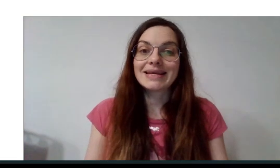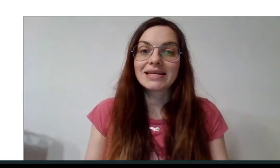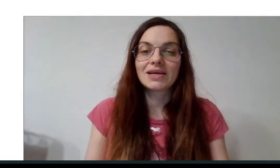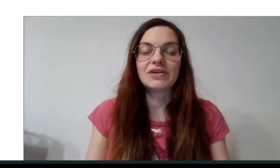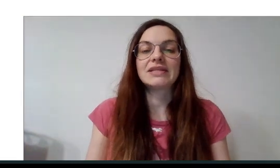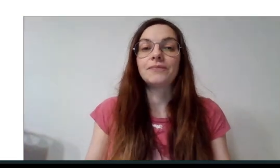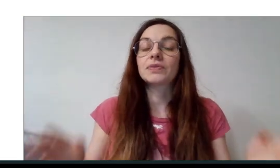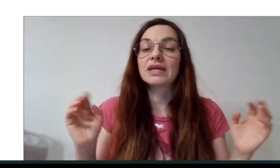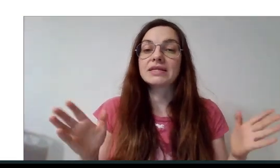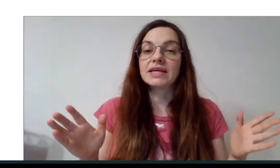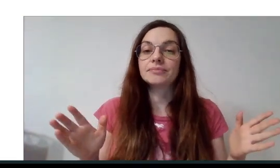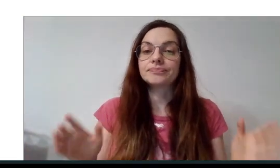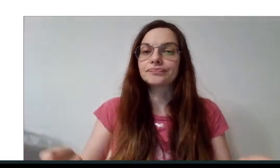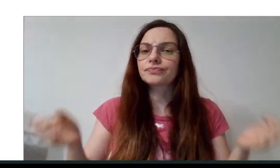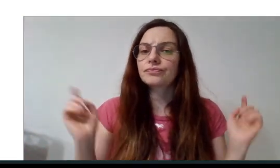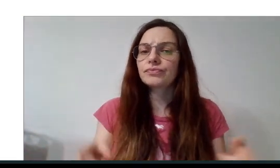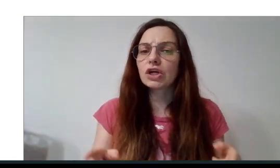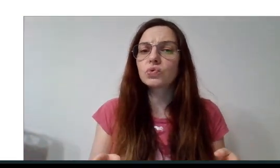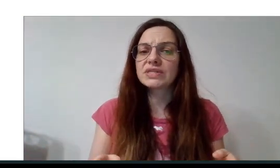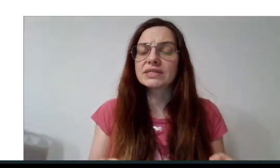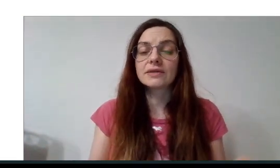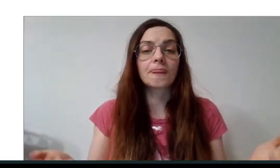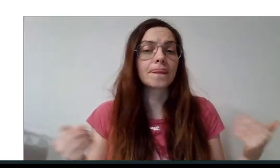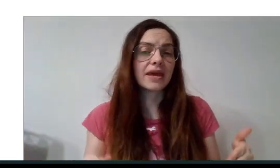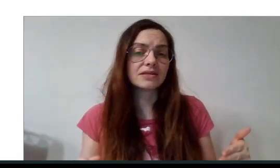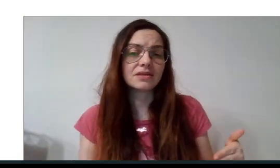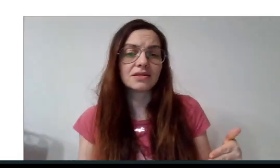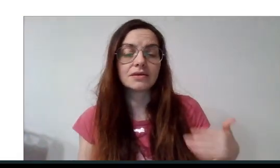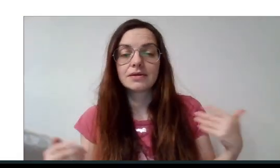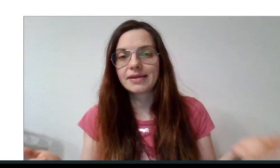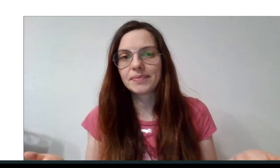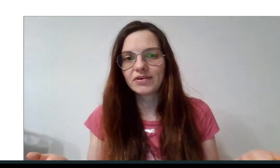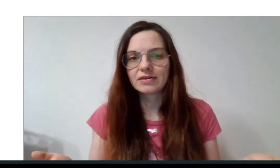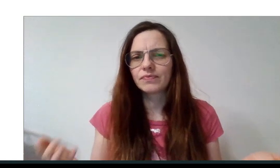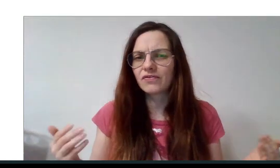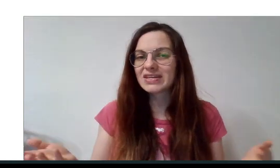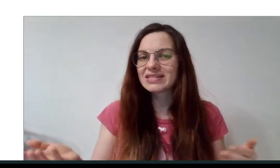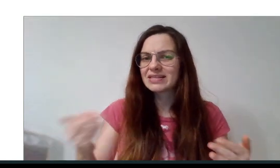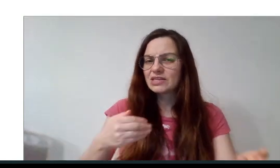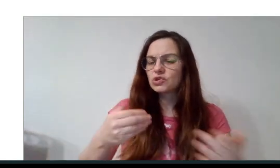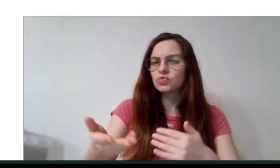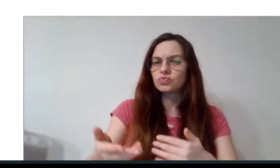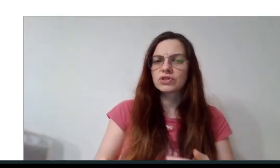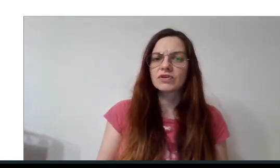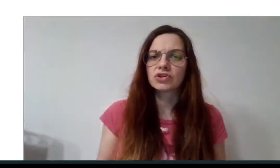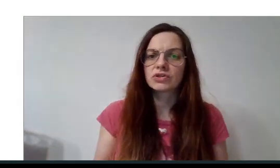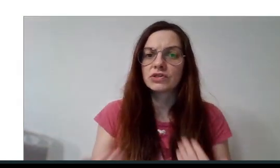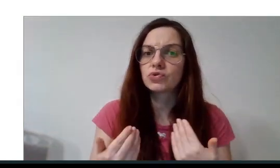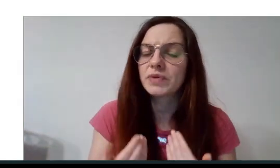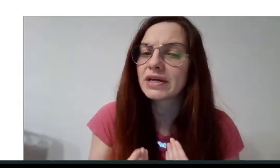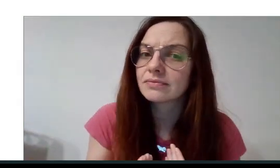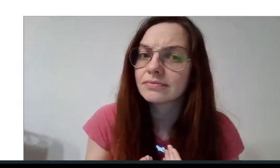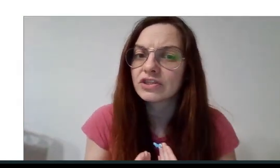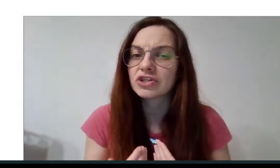Sehen, videti. Ich sehe, du siehst, er sieht, nepravilan. Was siehst du? Šta vidiš? Siehst du